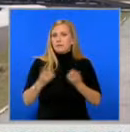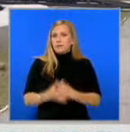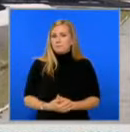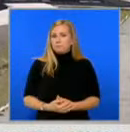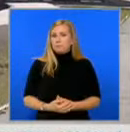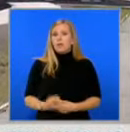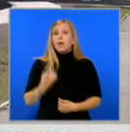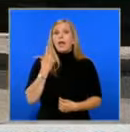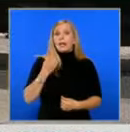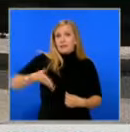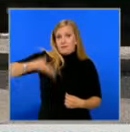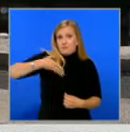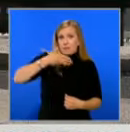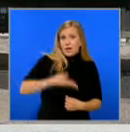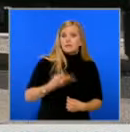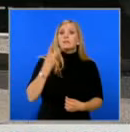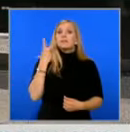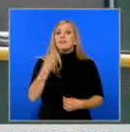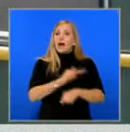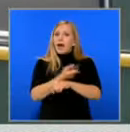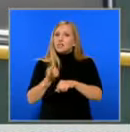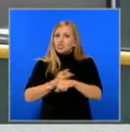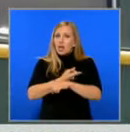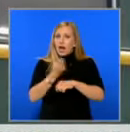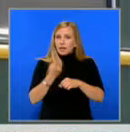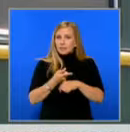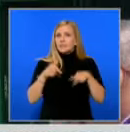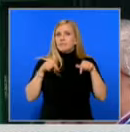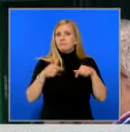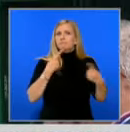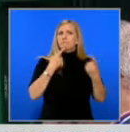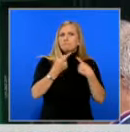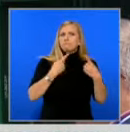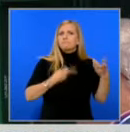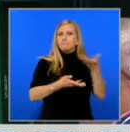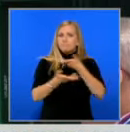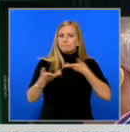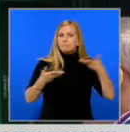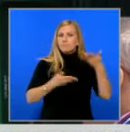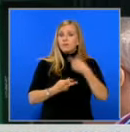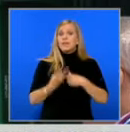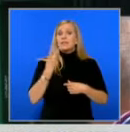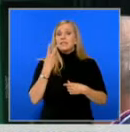един брониран влак два часа разговори и пелмени от раци двама лидери в международна